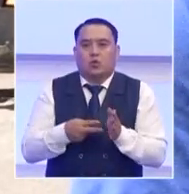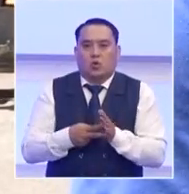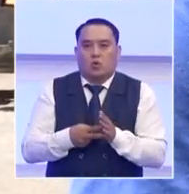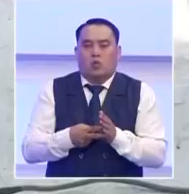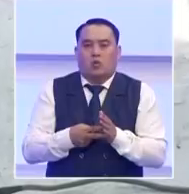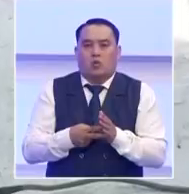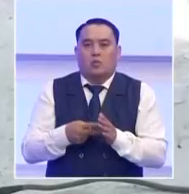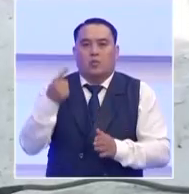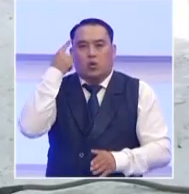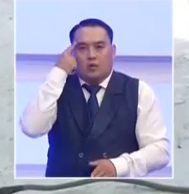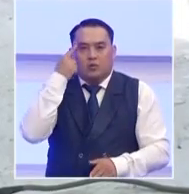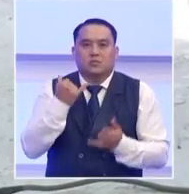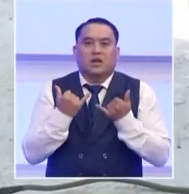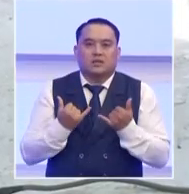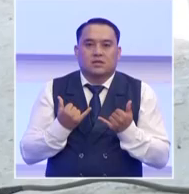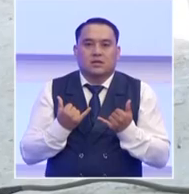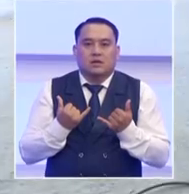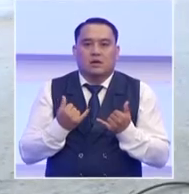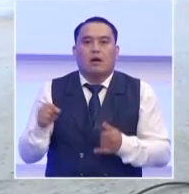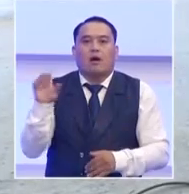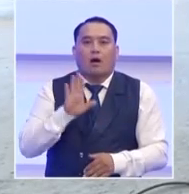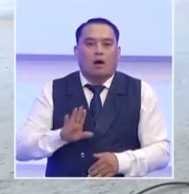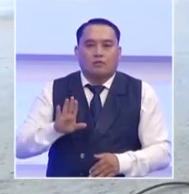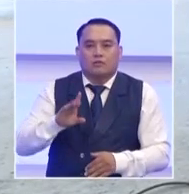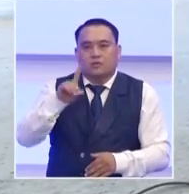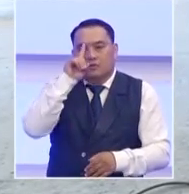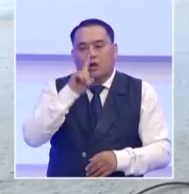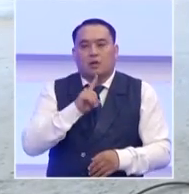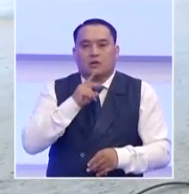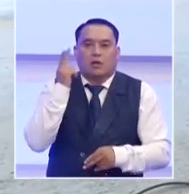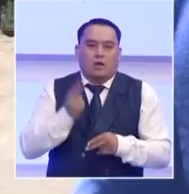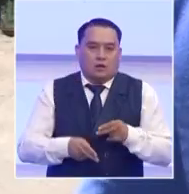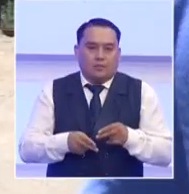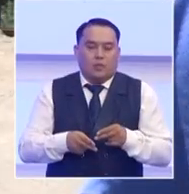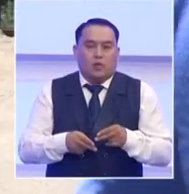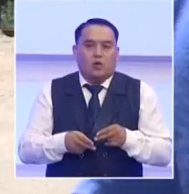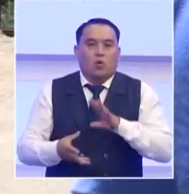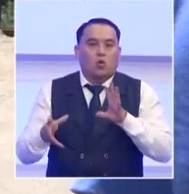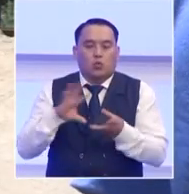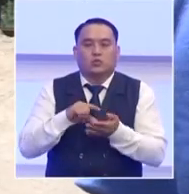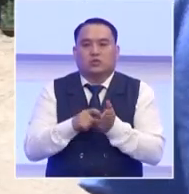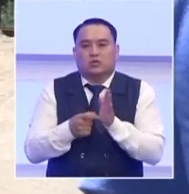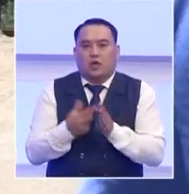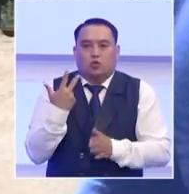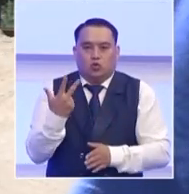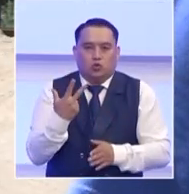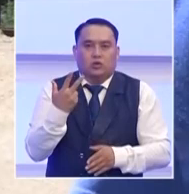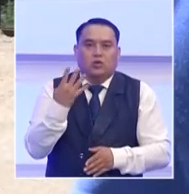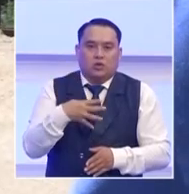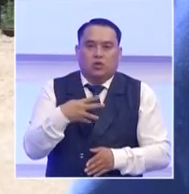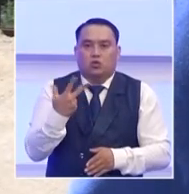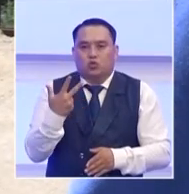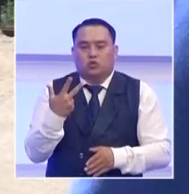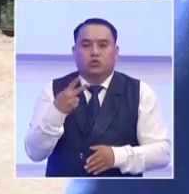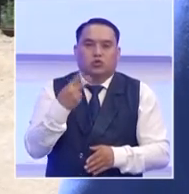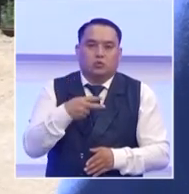билға ойлап отырмыз. Августтың аяғында тапсырамыз деп. 3 залы бар. Общий үлкен залы бар. 43-24.